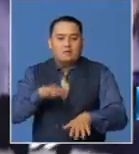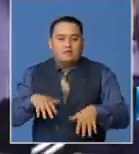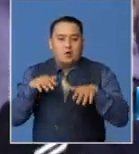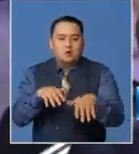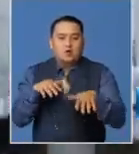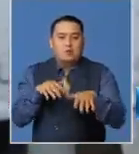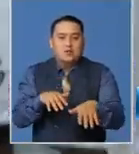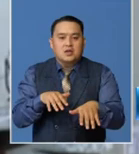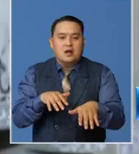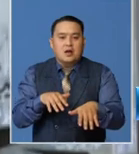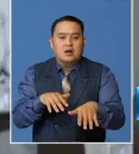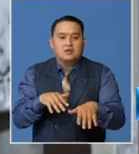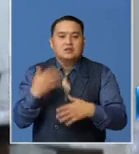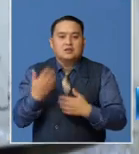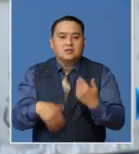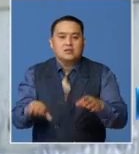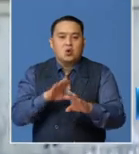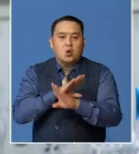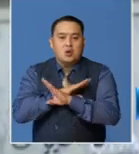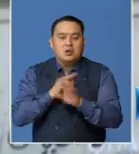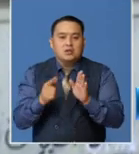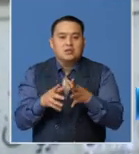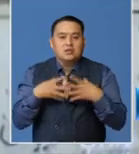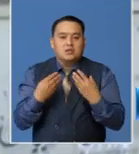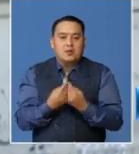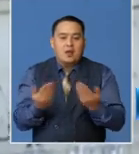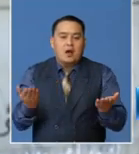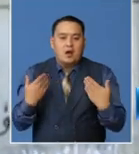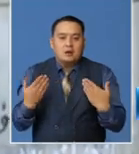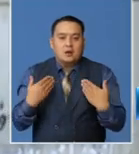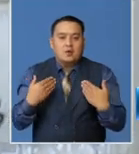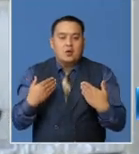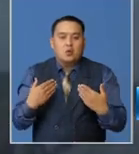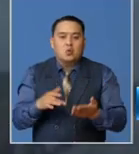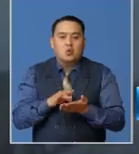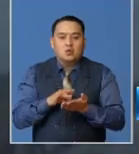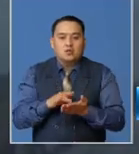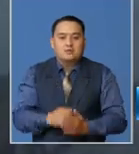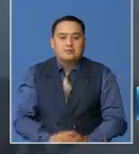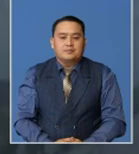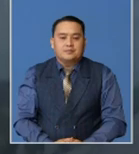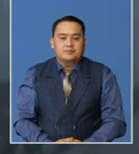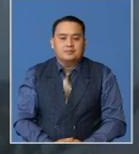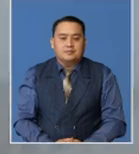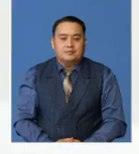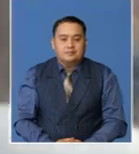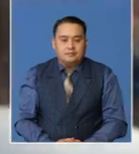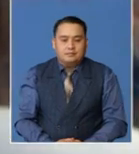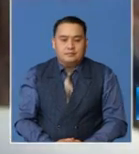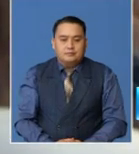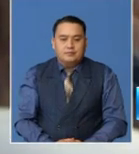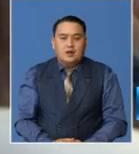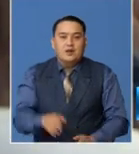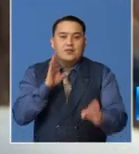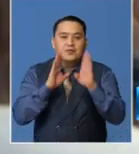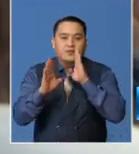проливными дождями среди жертв также и семьи отдыхающий на популярном курорте фейсбук